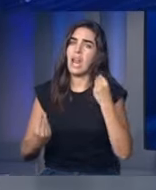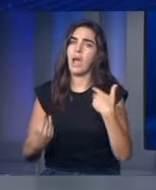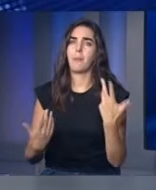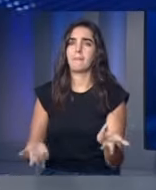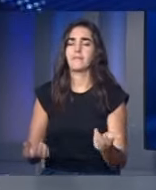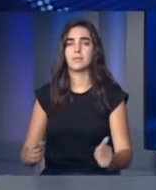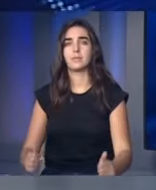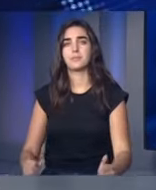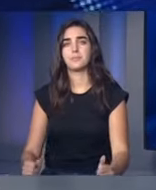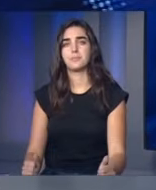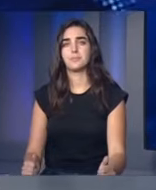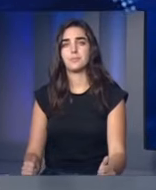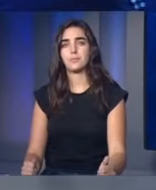والأخلاق.